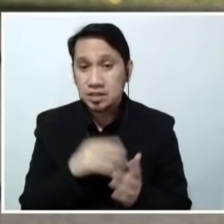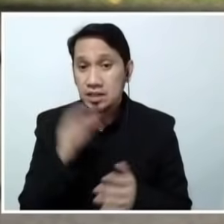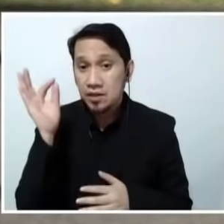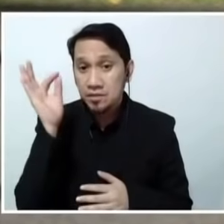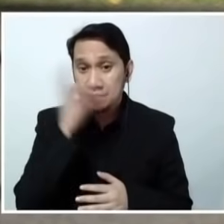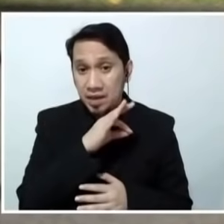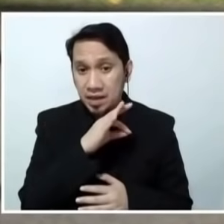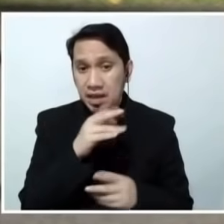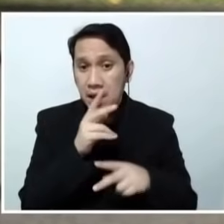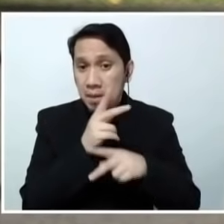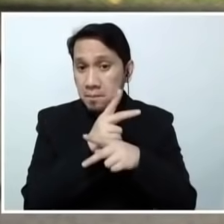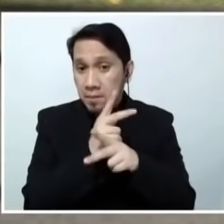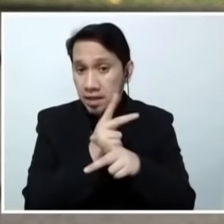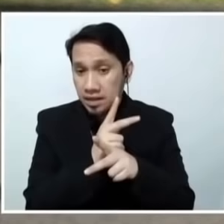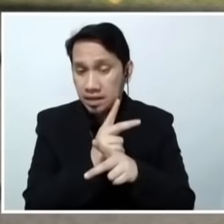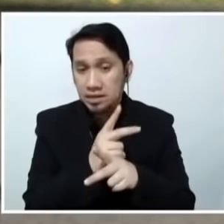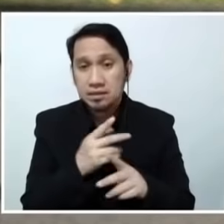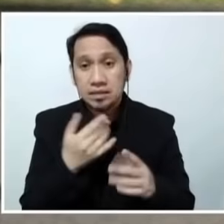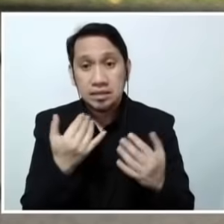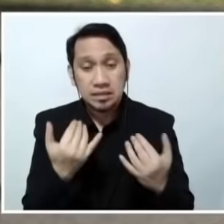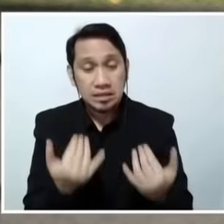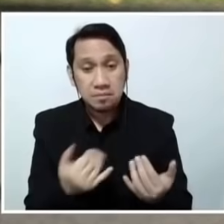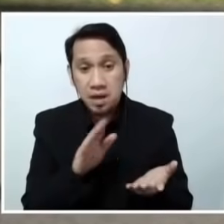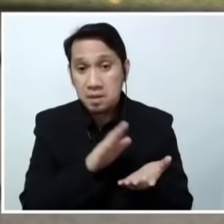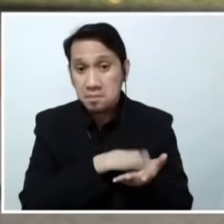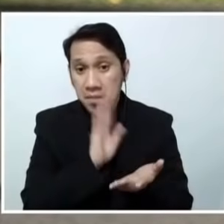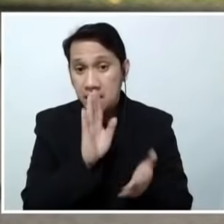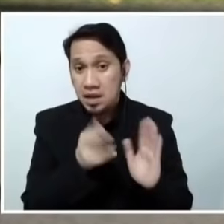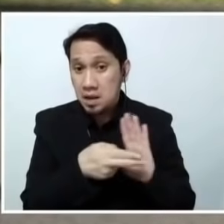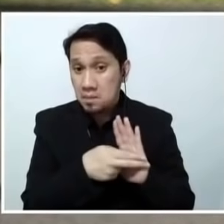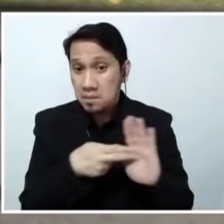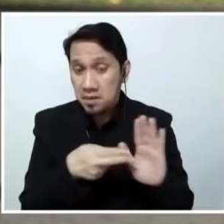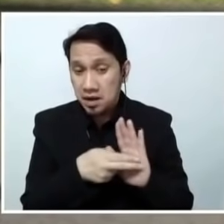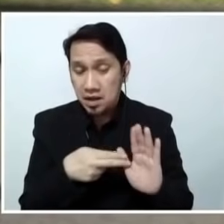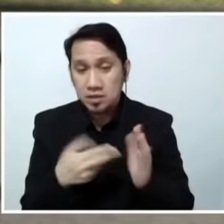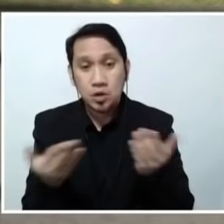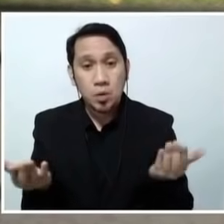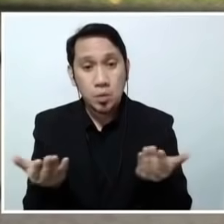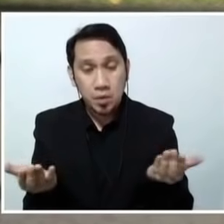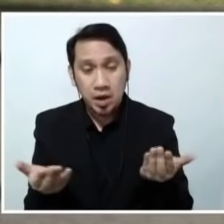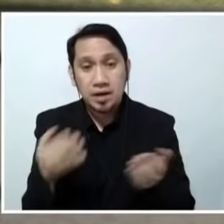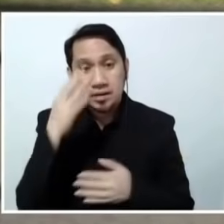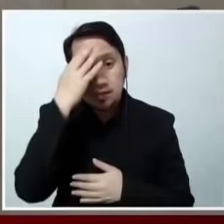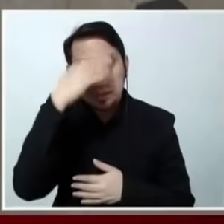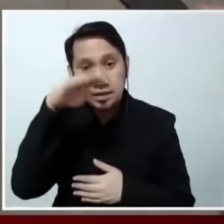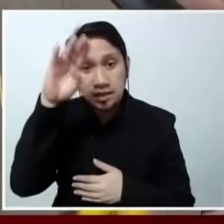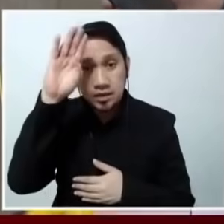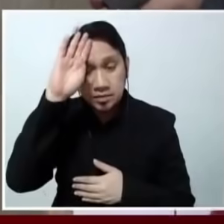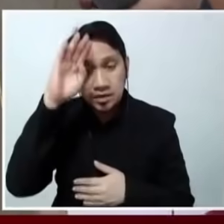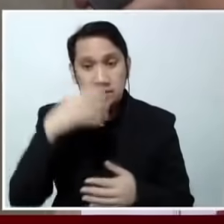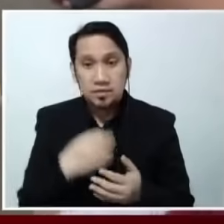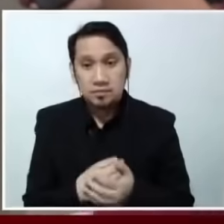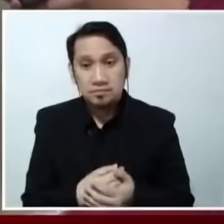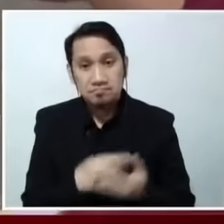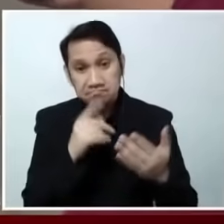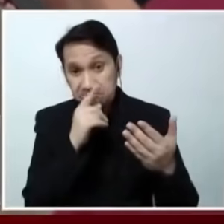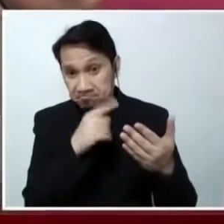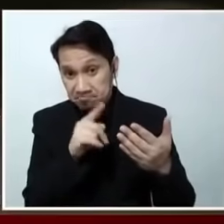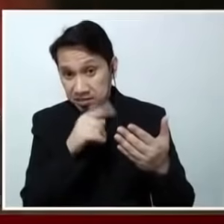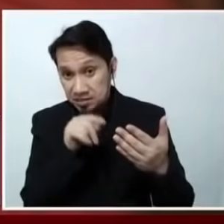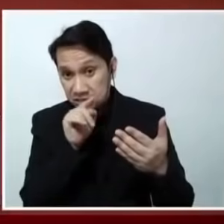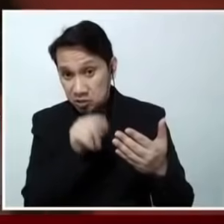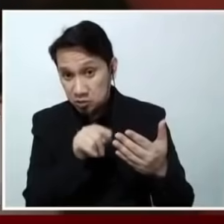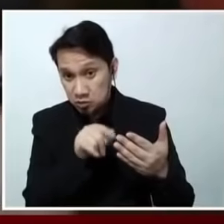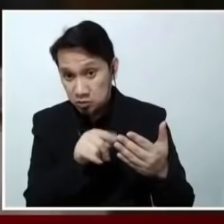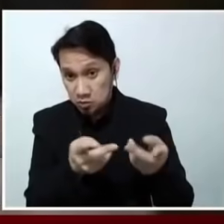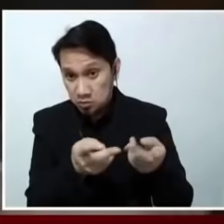produkto ng ilang luxury brands sa isang warehouse sa Tanzac, Cavite. Sa isinagawang inspeksyon sa lugar,